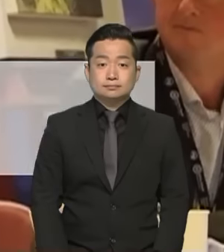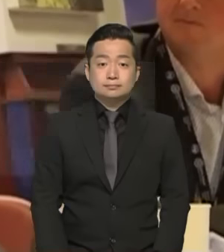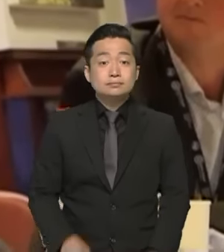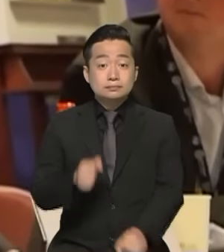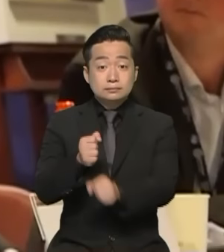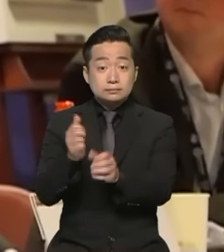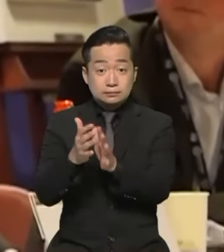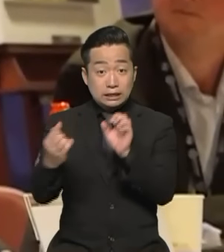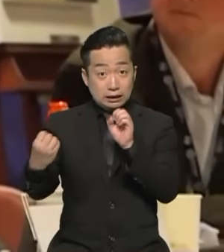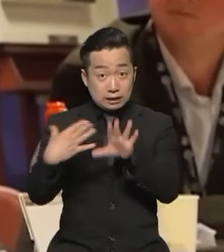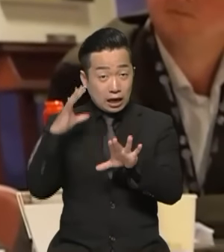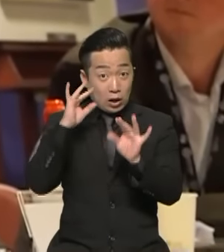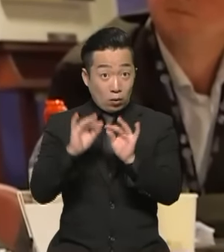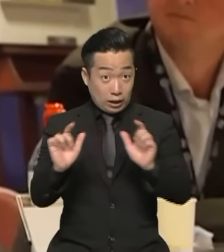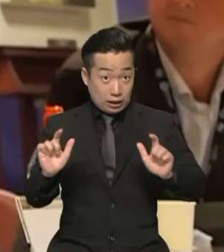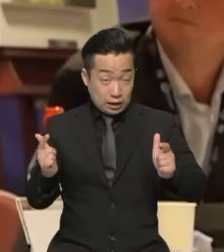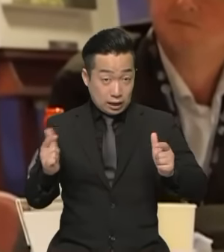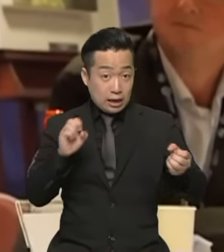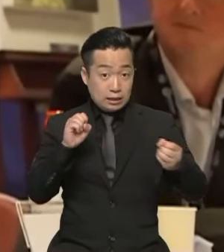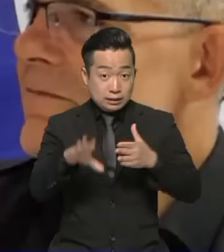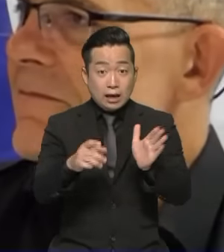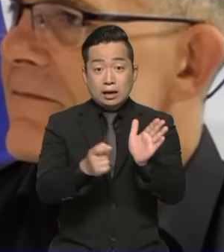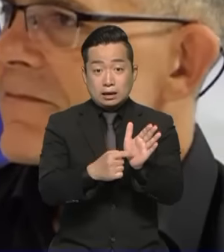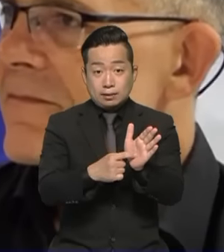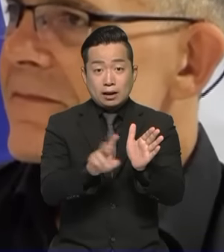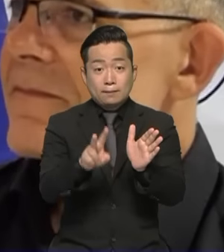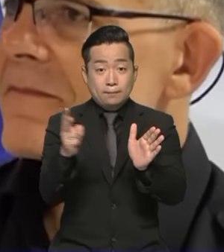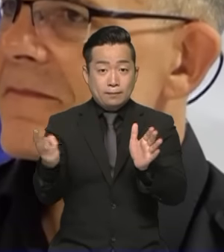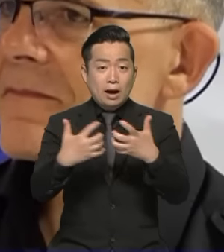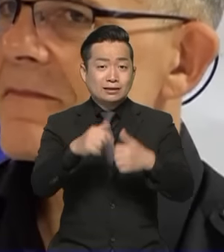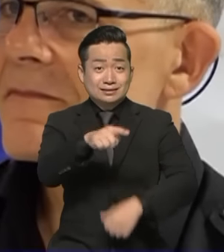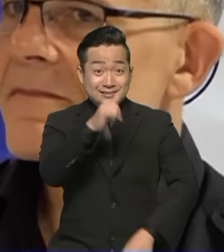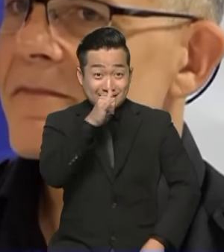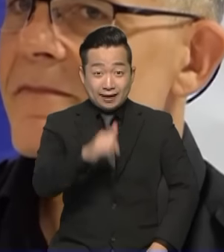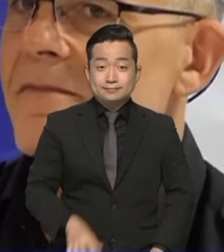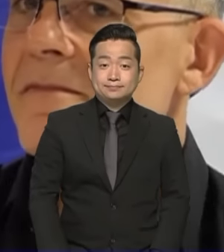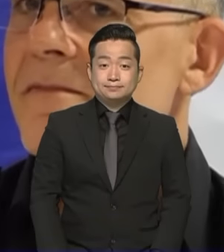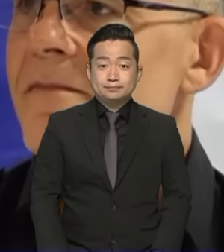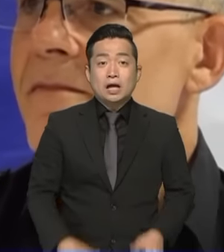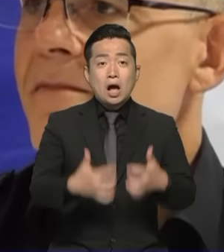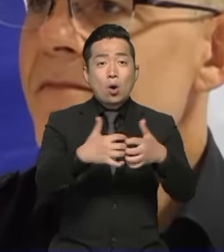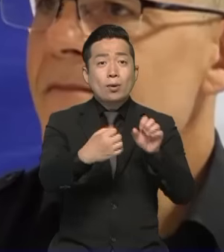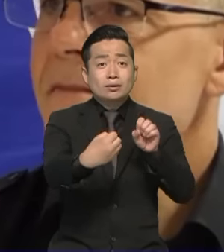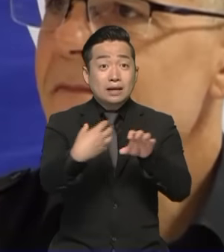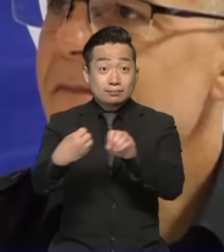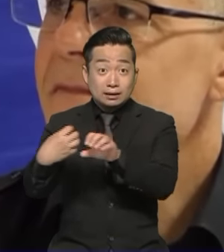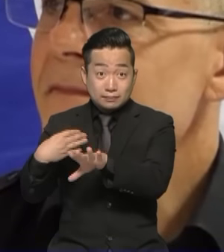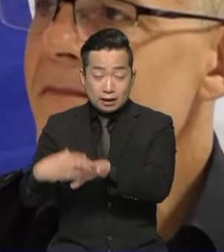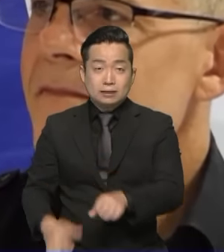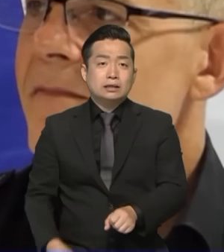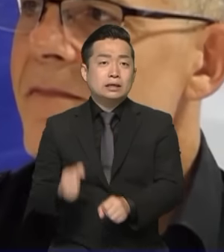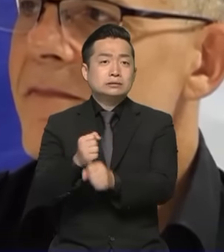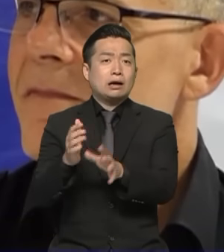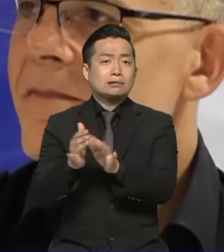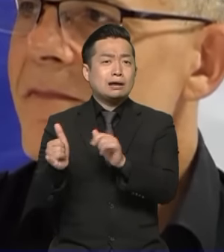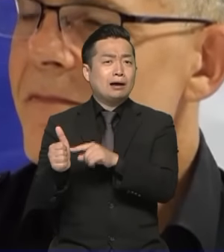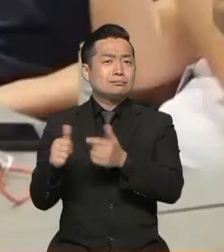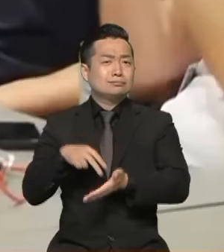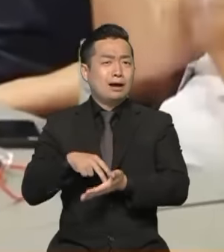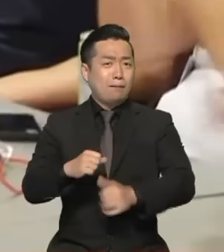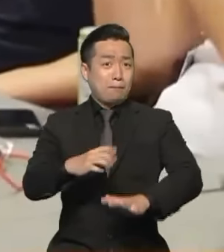제작자가 대답에 동의하지 않자 답변을 급히 수정한 로봇도 있었는데 로봇들의 대답은 제작자조차 놀랄